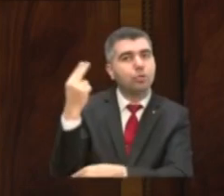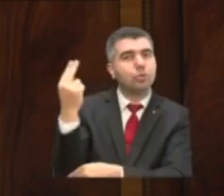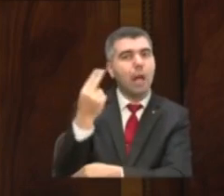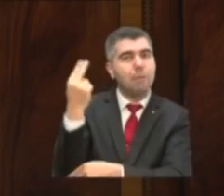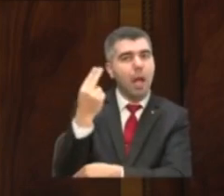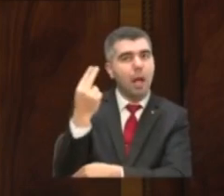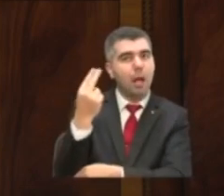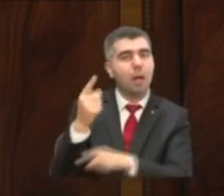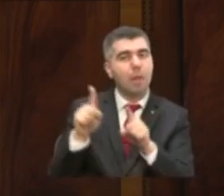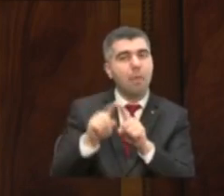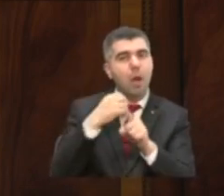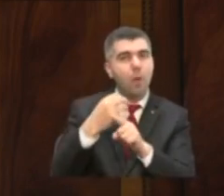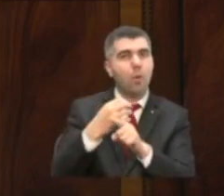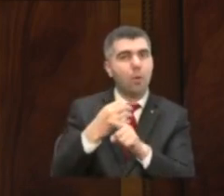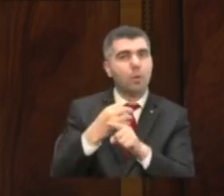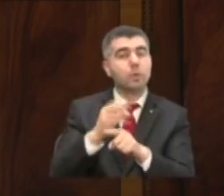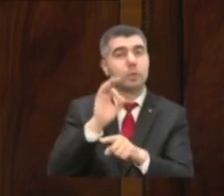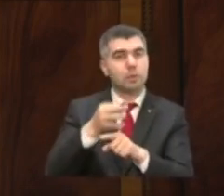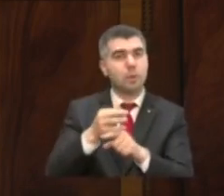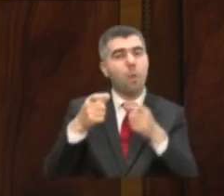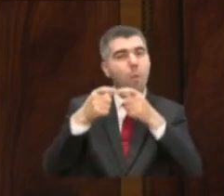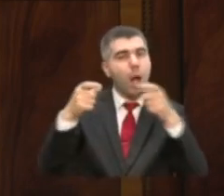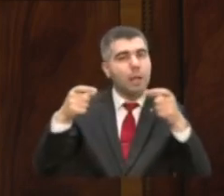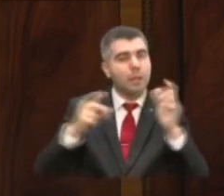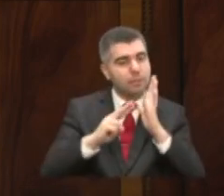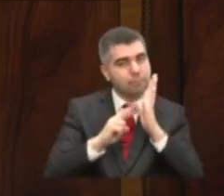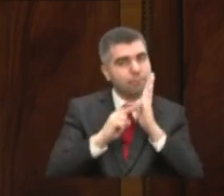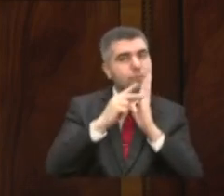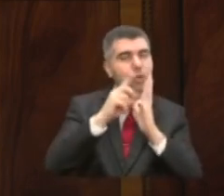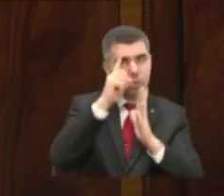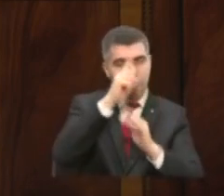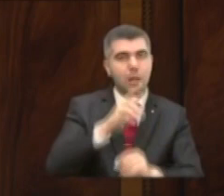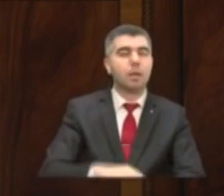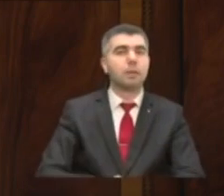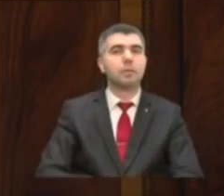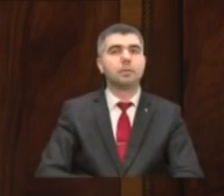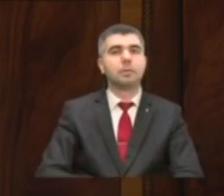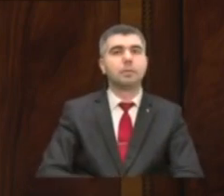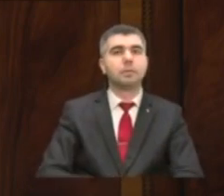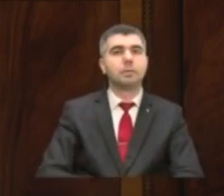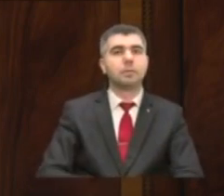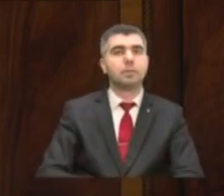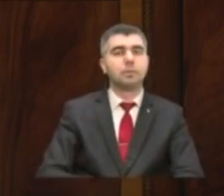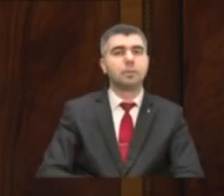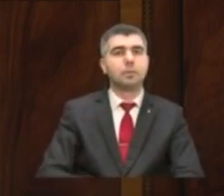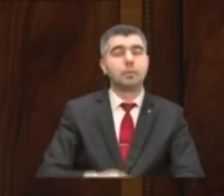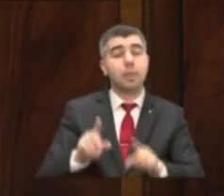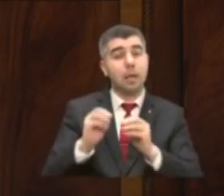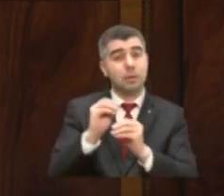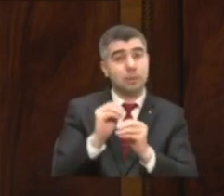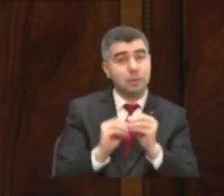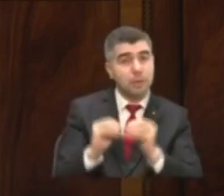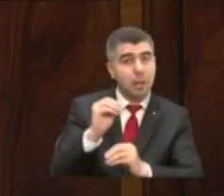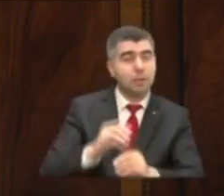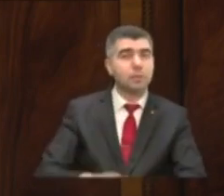الاولى، في الشهور الاولى. دابا غادي نبداو نسعوا تدريجيا، بداناه. اذا نحن الرفع من المصاريف